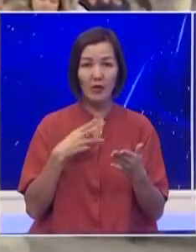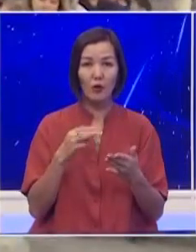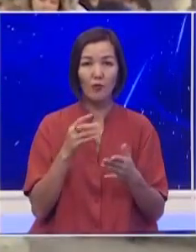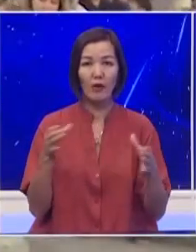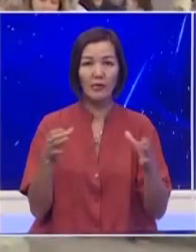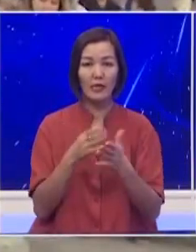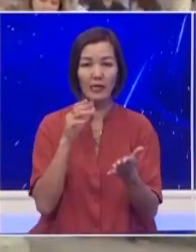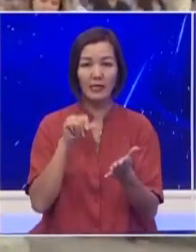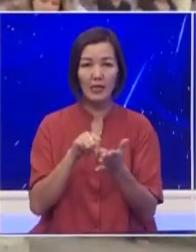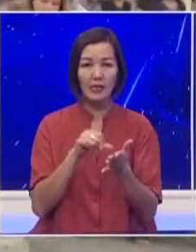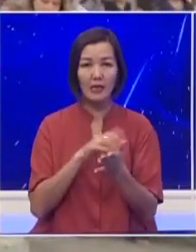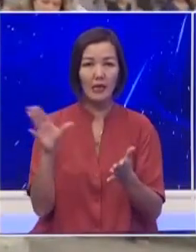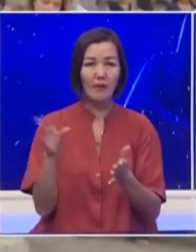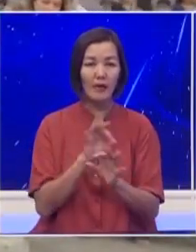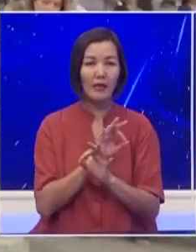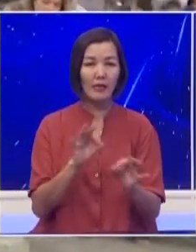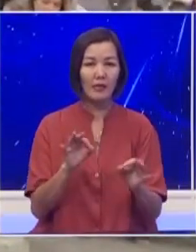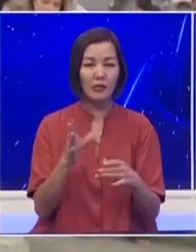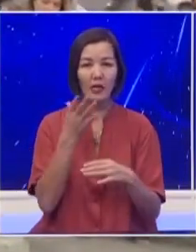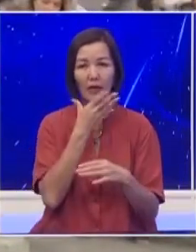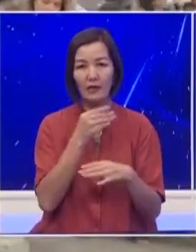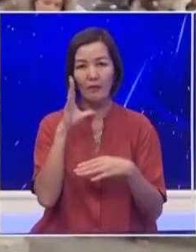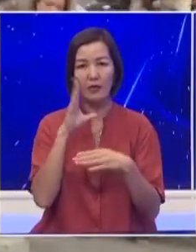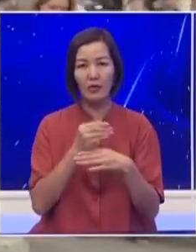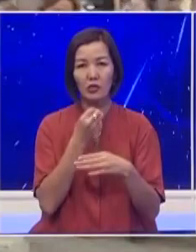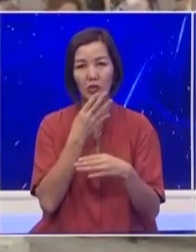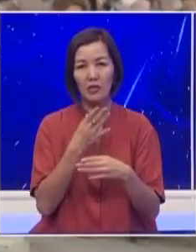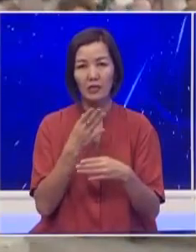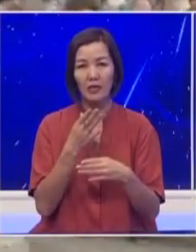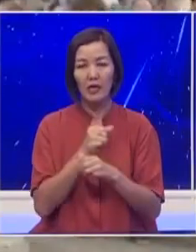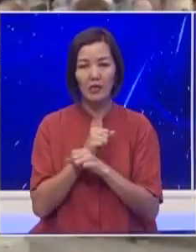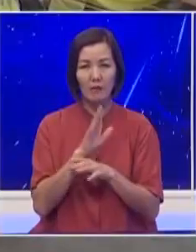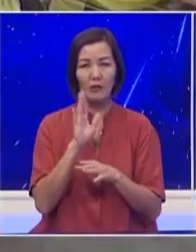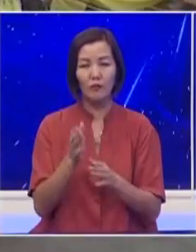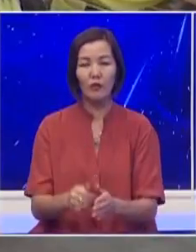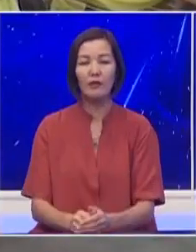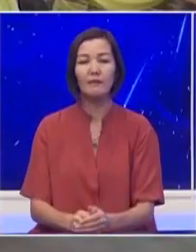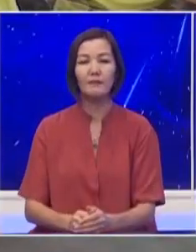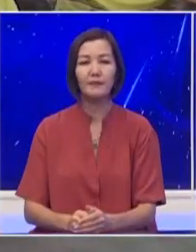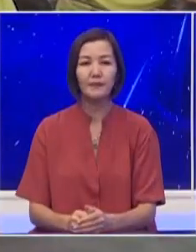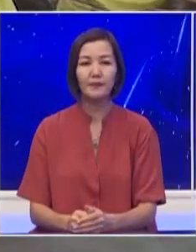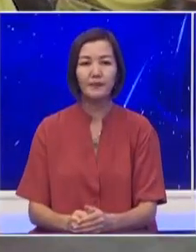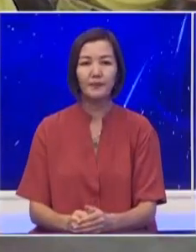келді. Менің ойымша бәрі жақсы. Әдемі кеш, жақсы көңіл күйде қайтады деп ойлаймын.